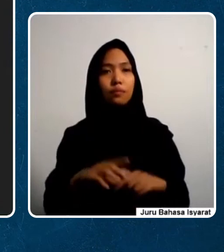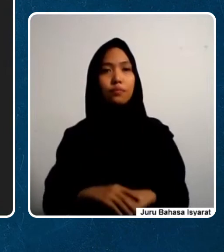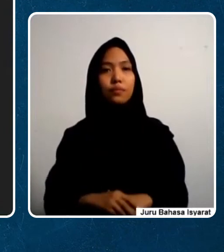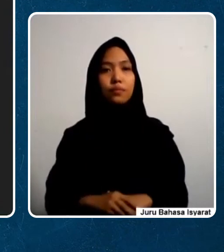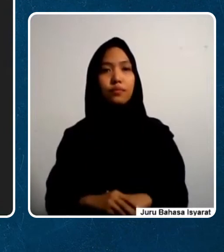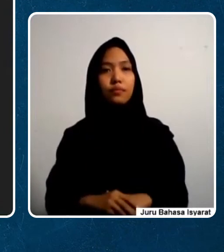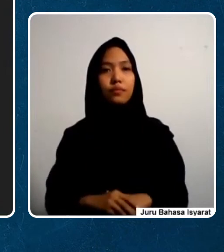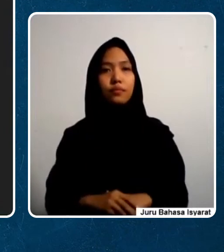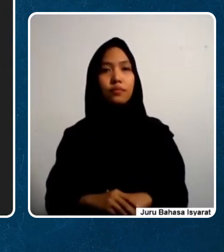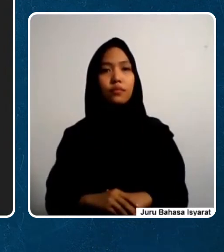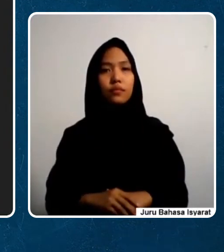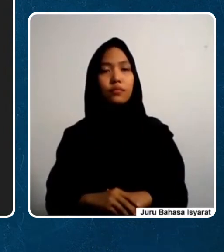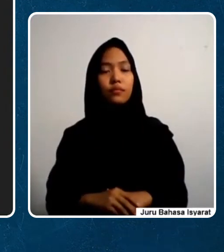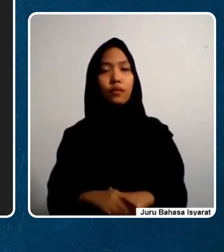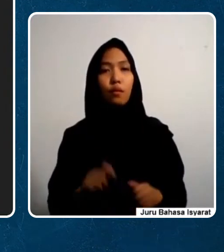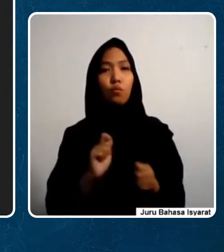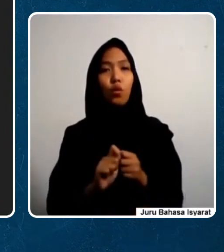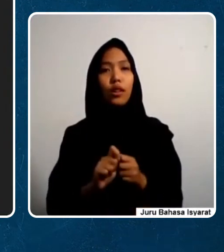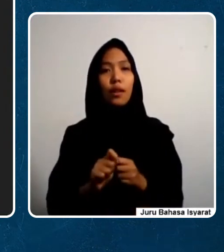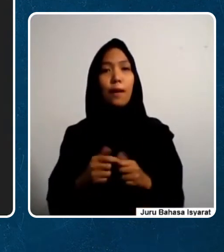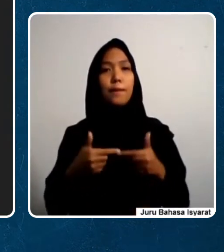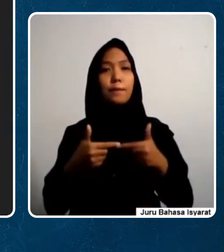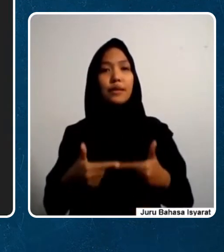ada dari